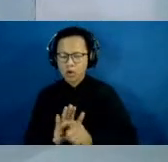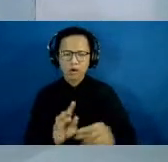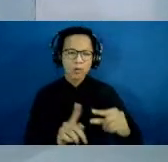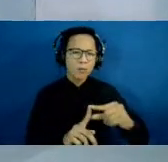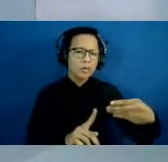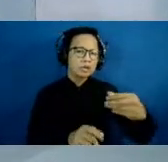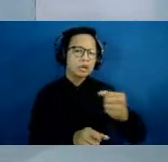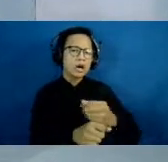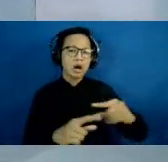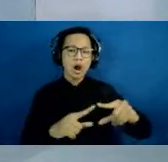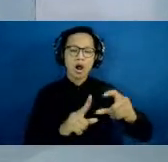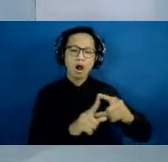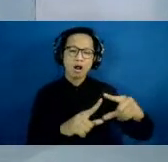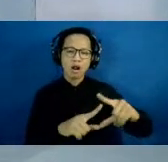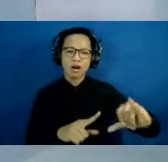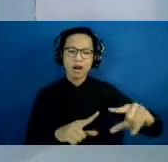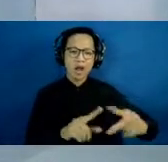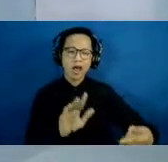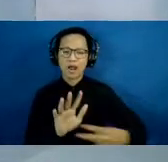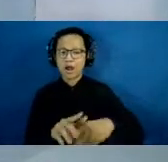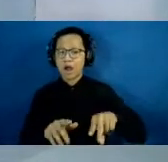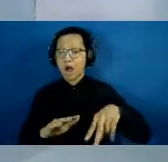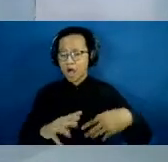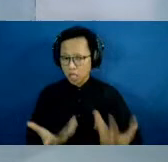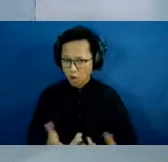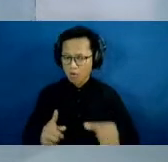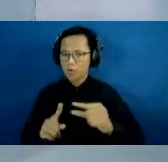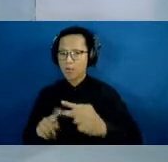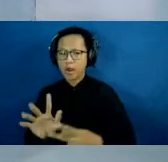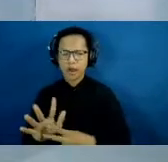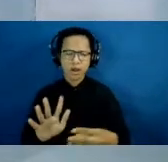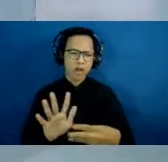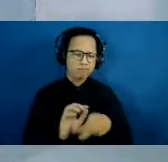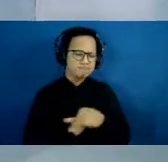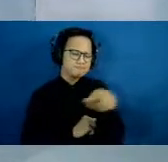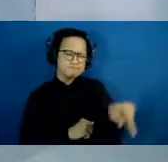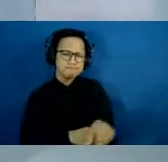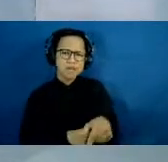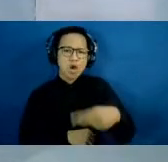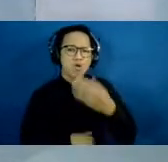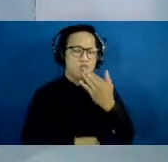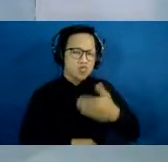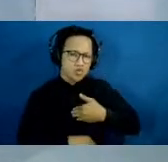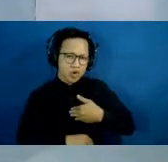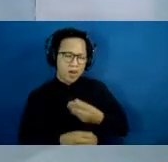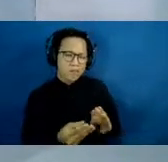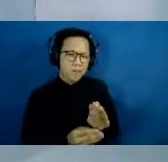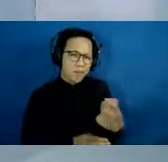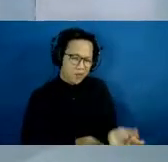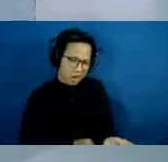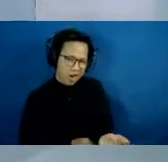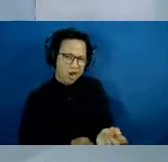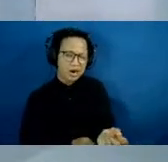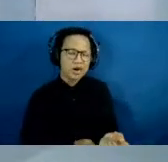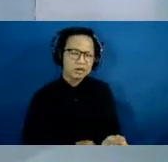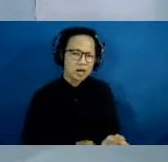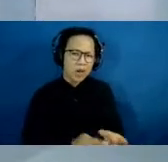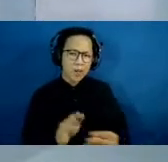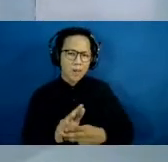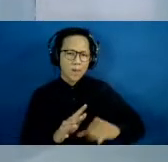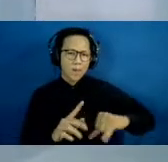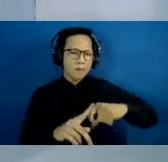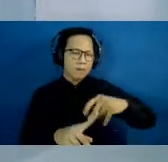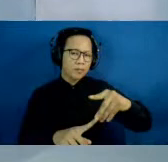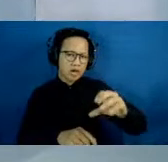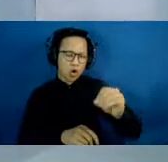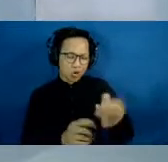ataupun di Permodalan Nasional Madani atau PNM, itu mereka memiliki ini namanya pembiayaan ultramikro atau UMI yang nanti bisa diakses oleh pelaku-pelaku